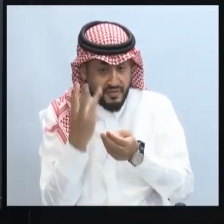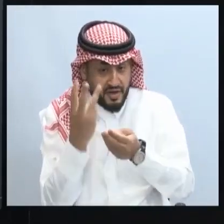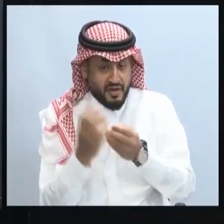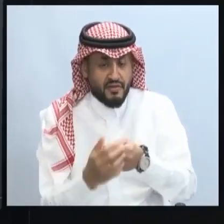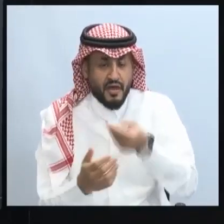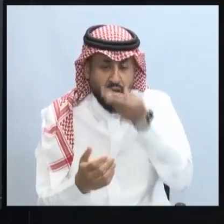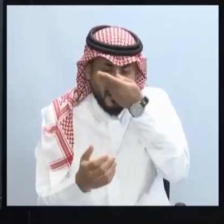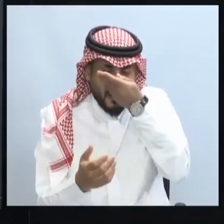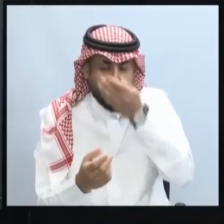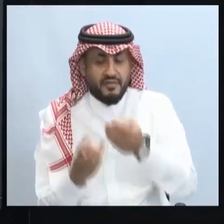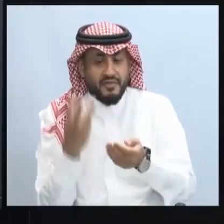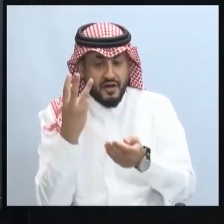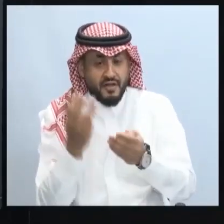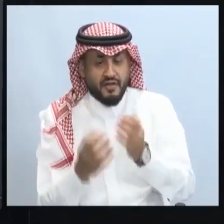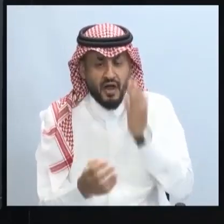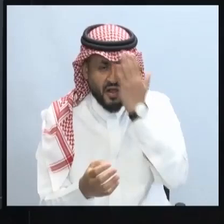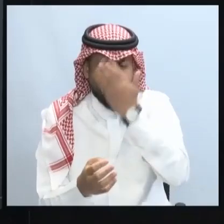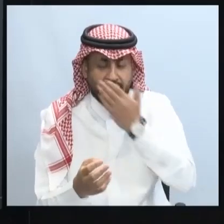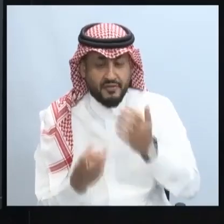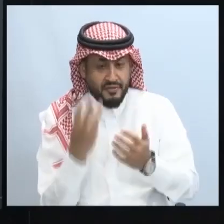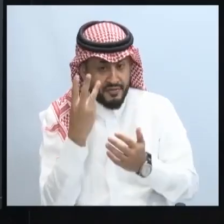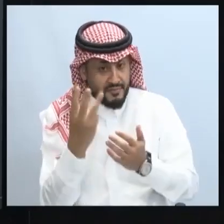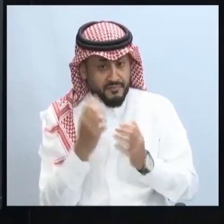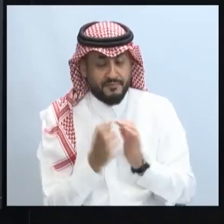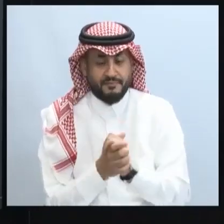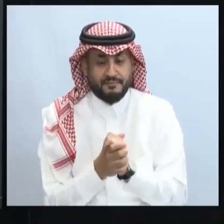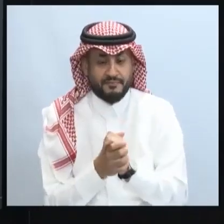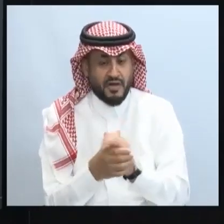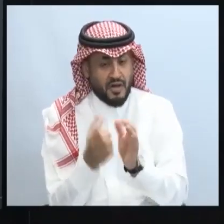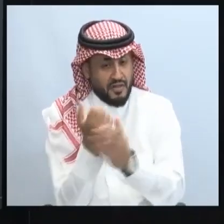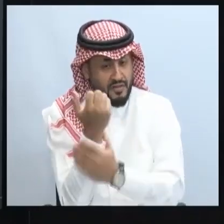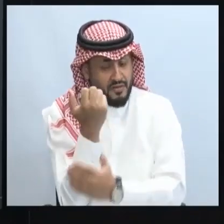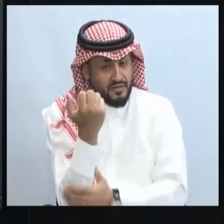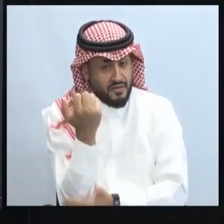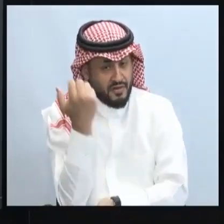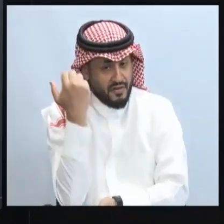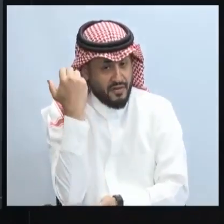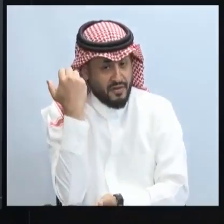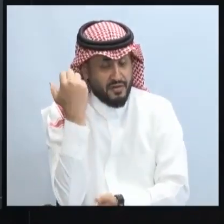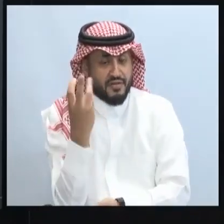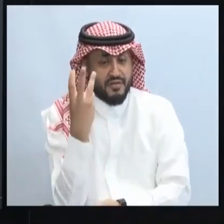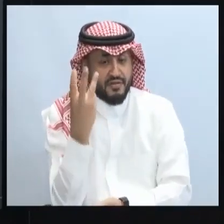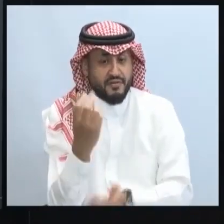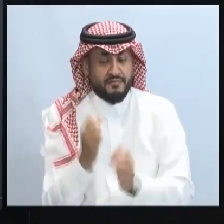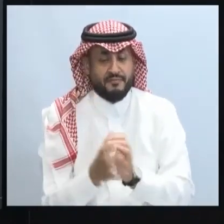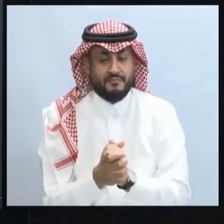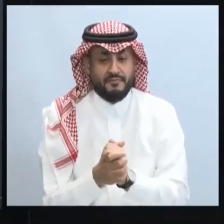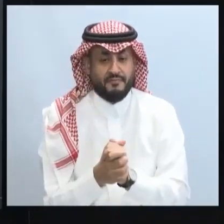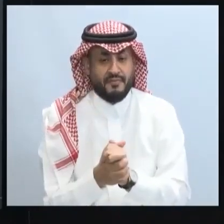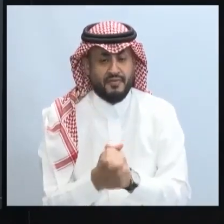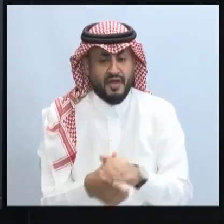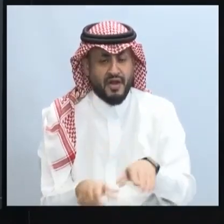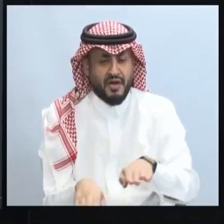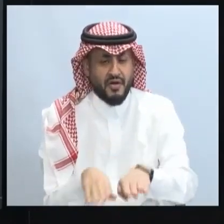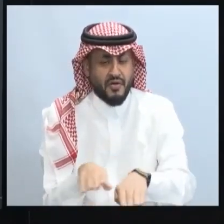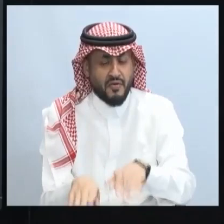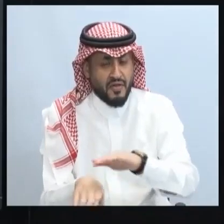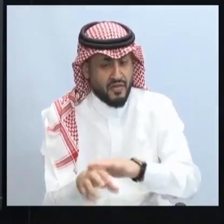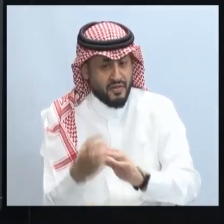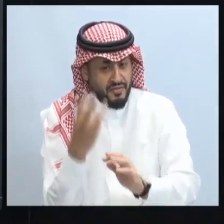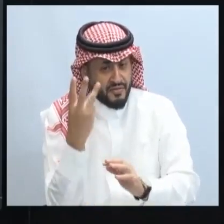نستنشق ثلاثا نغسل وجوهنا ثلاثا نغسل ايدينا الى المرافق ثلاثا نغسل ارجلنا